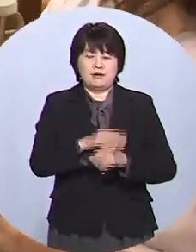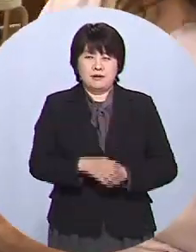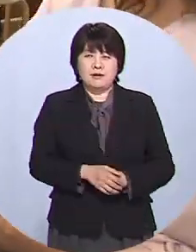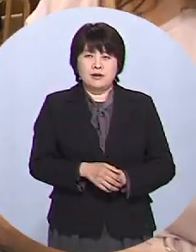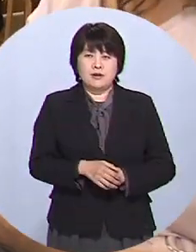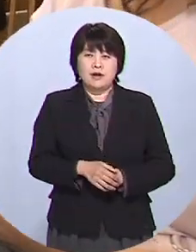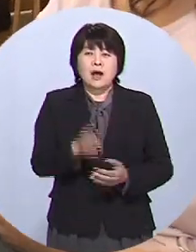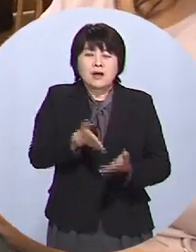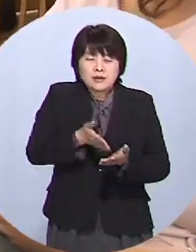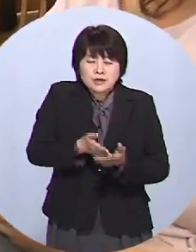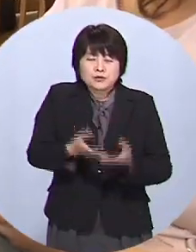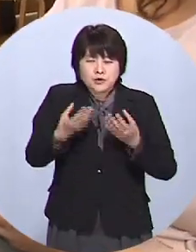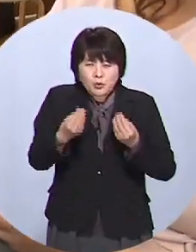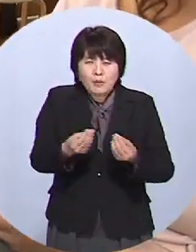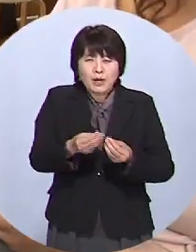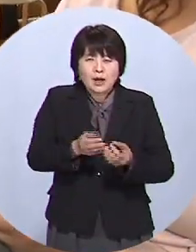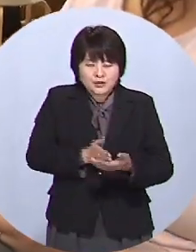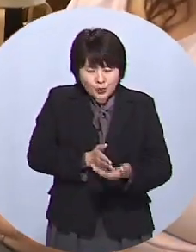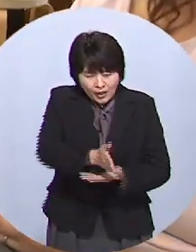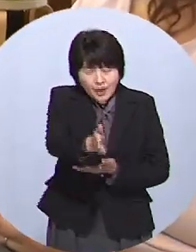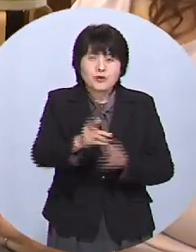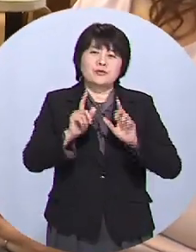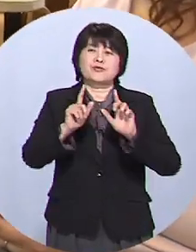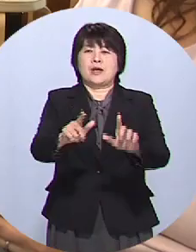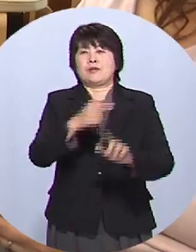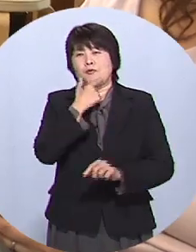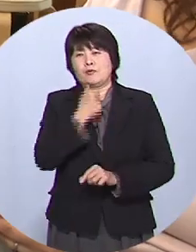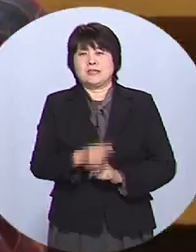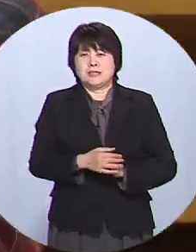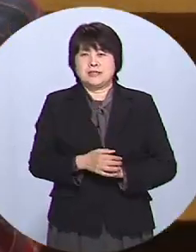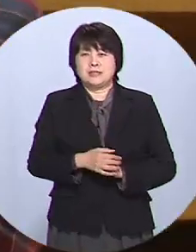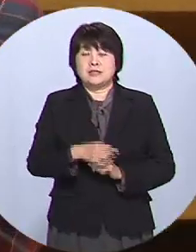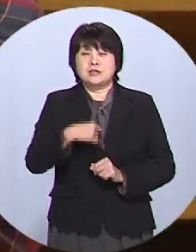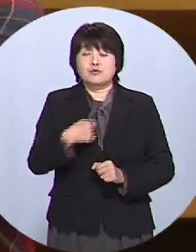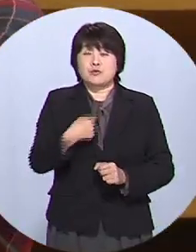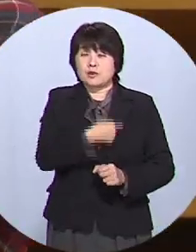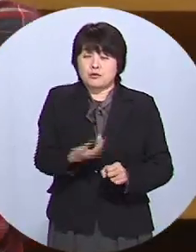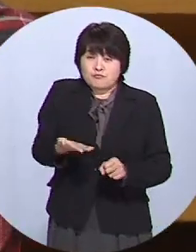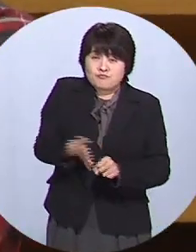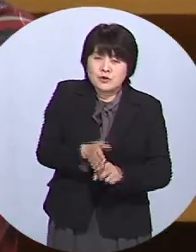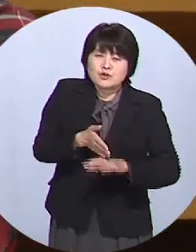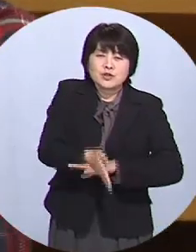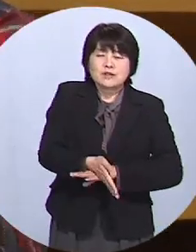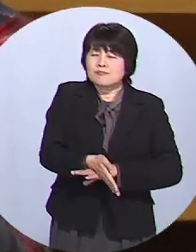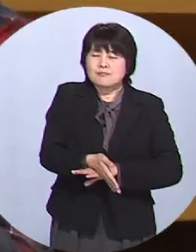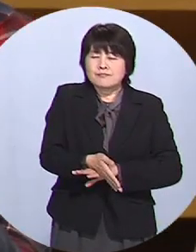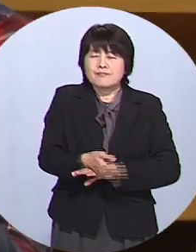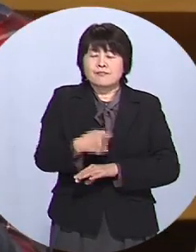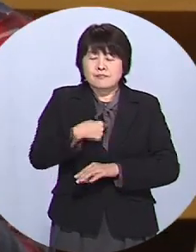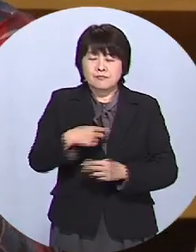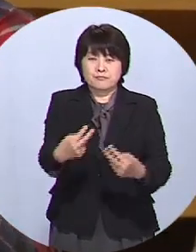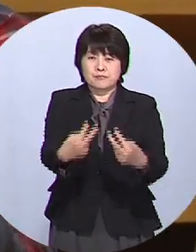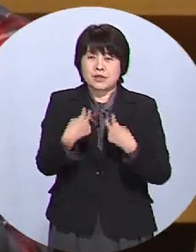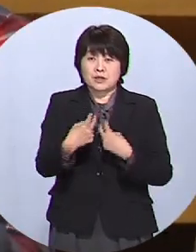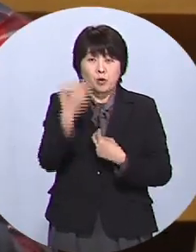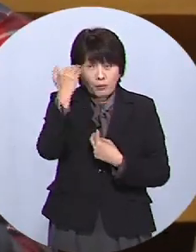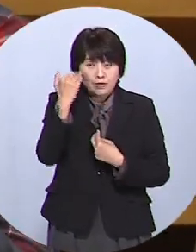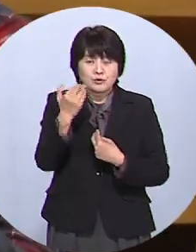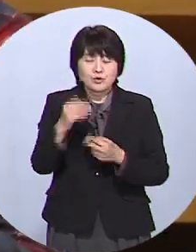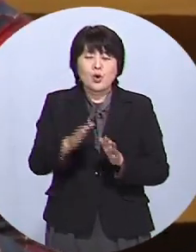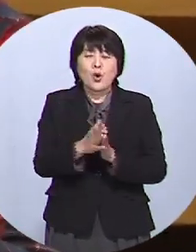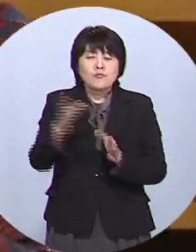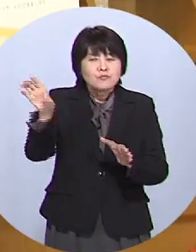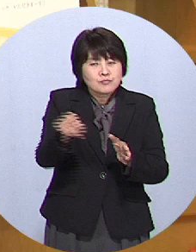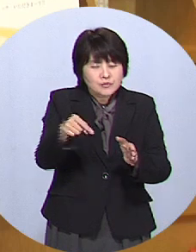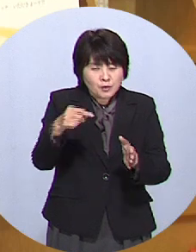。ストーリーをそのまま伝えていただきたいと思いますのでご自分の感情を入れて読み手の方に視点が集まらないように